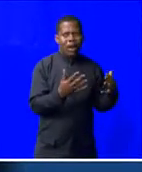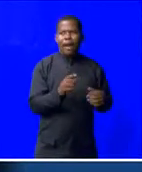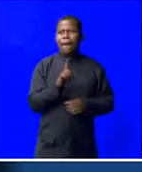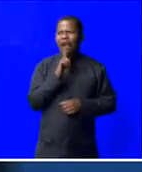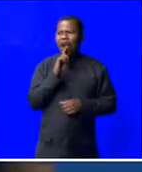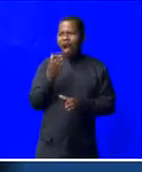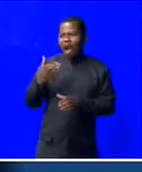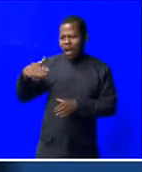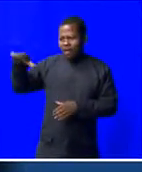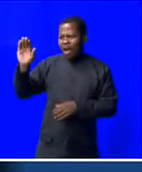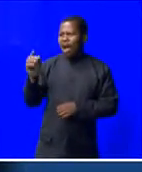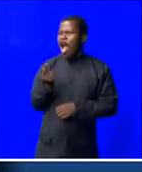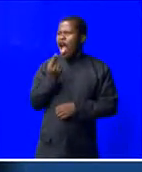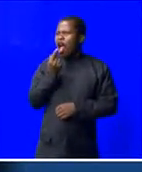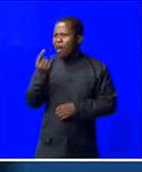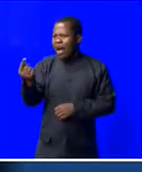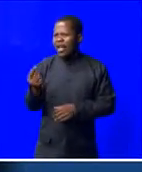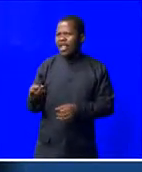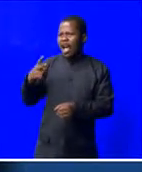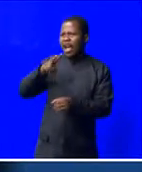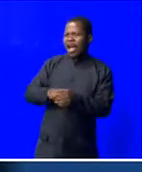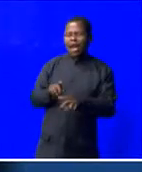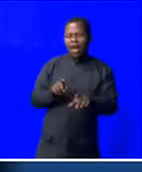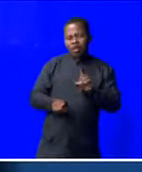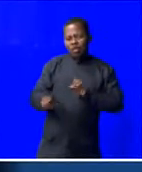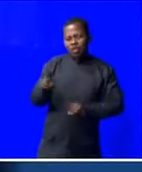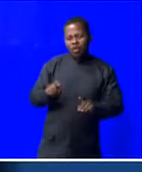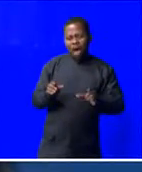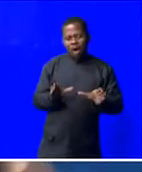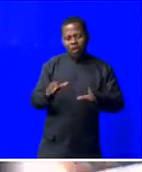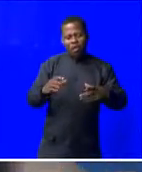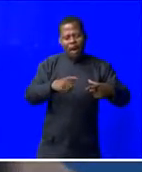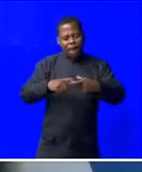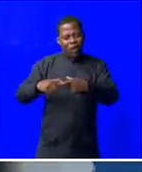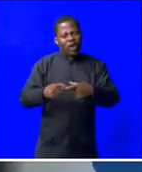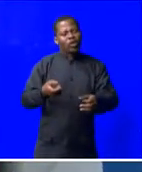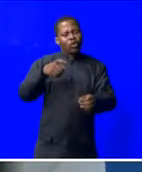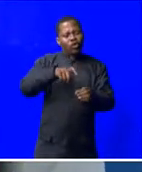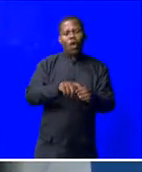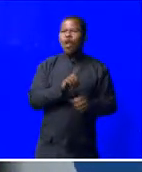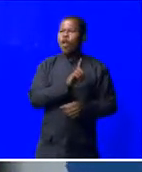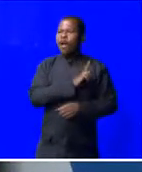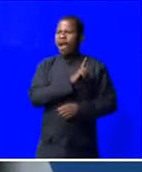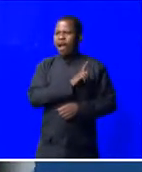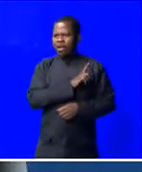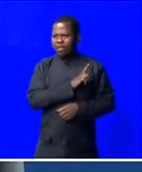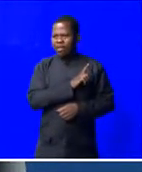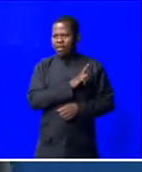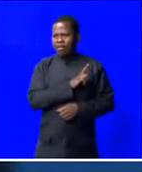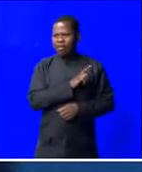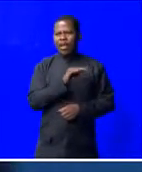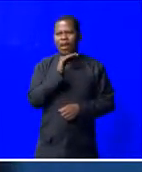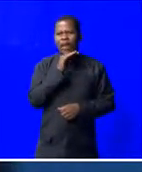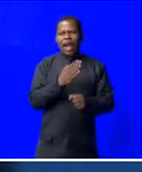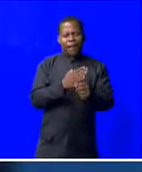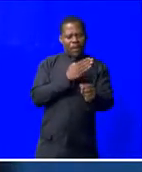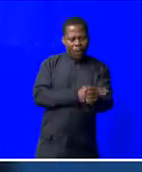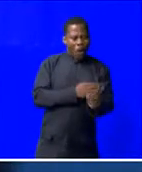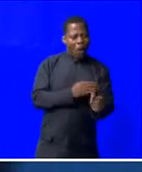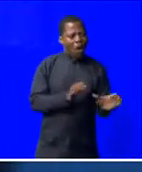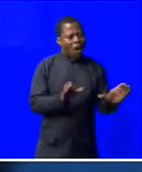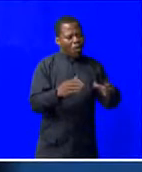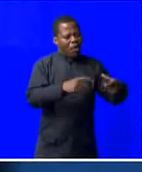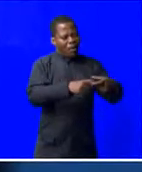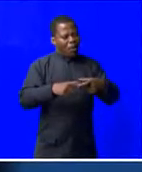phesheya bathi hayi fanele simbuya ku multi-party. Sibuya kanjani? Ngule multi-party system lolu khokhile thina khona kufakile thina